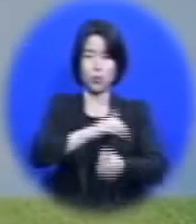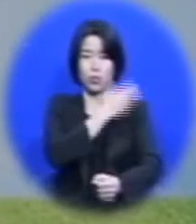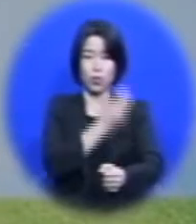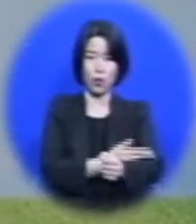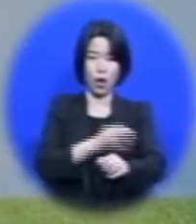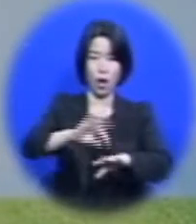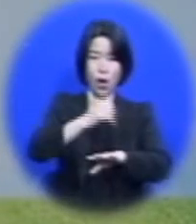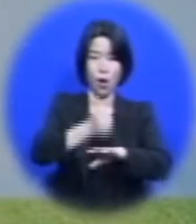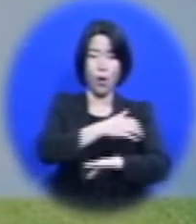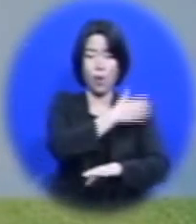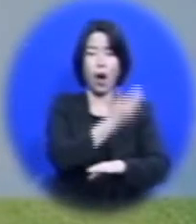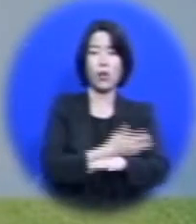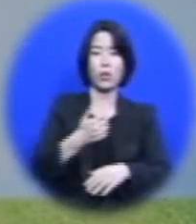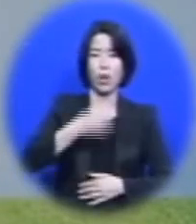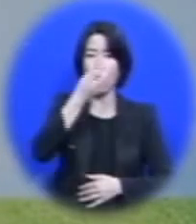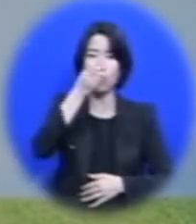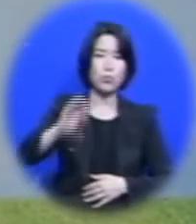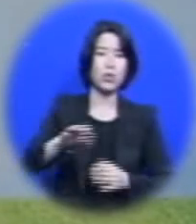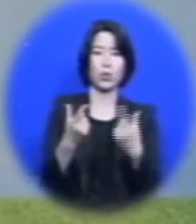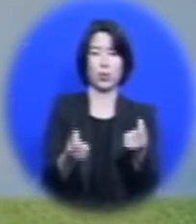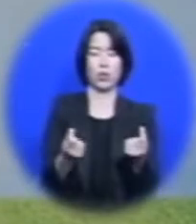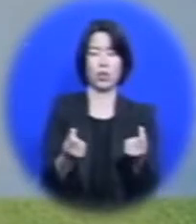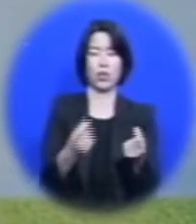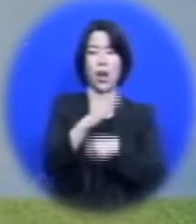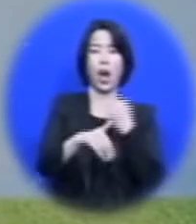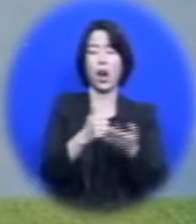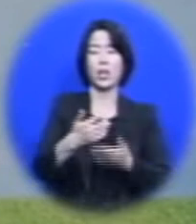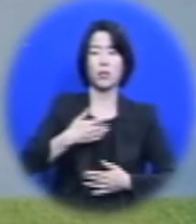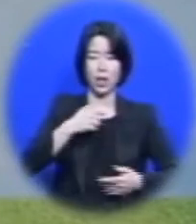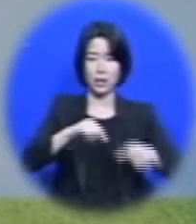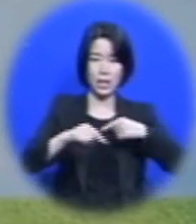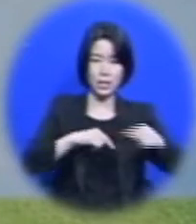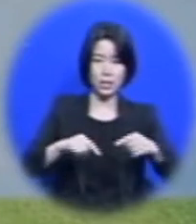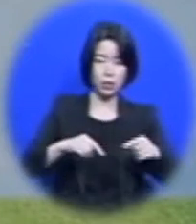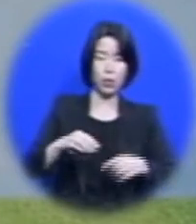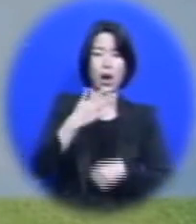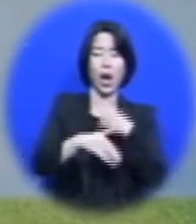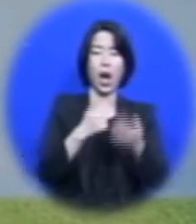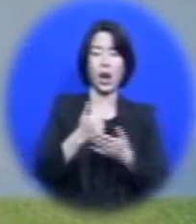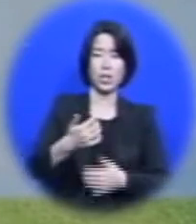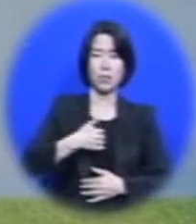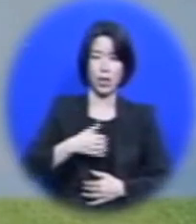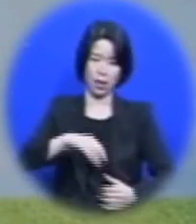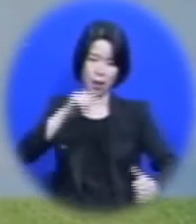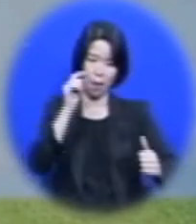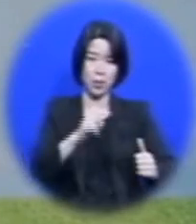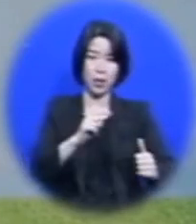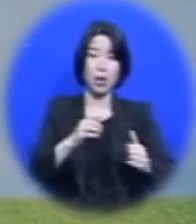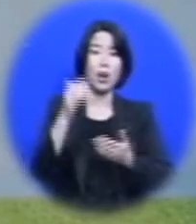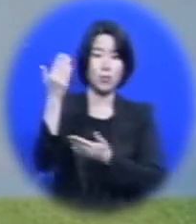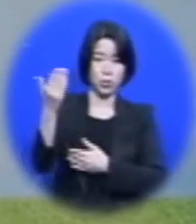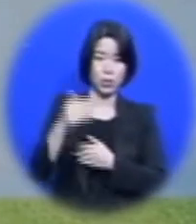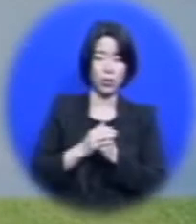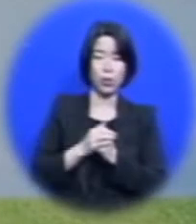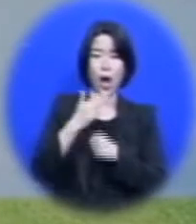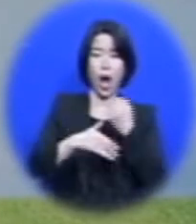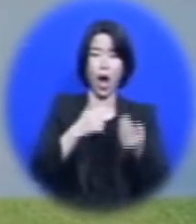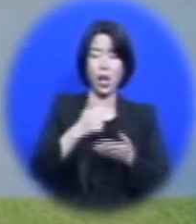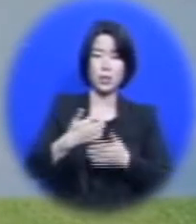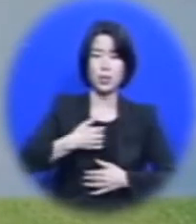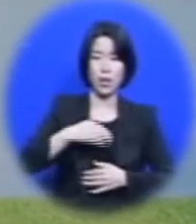왕권을 내가 무시해버려. 하나님이 나를 다스리시고 하나님이 나에게 명령하시는 분이시고 하나님이